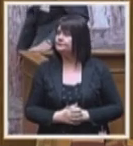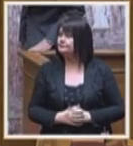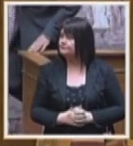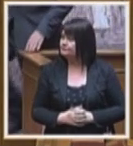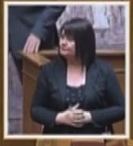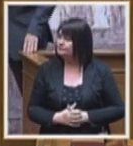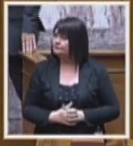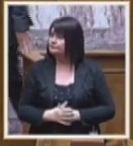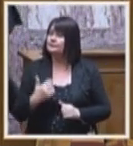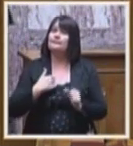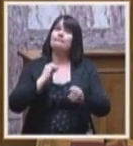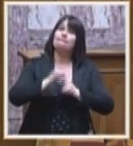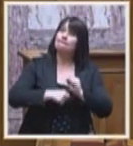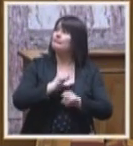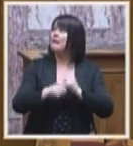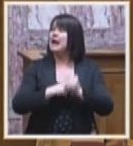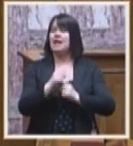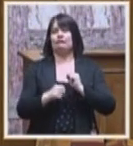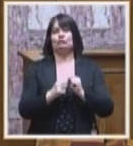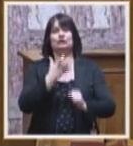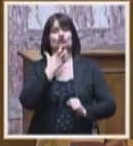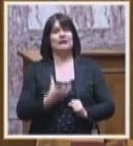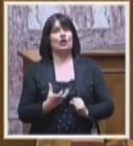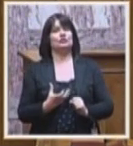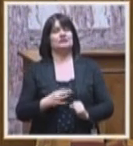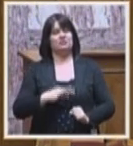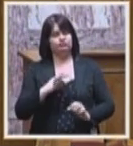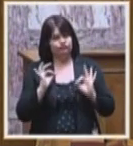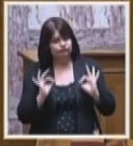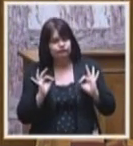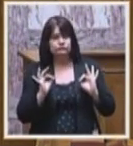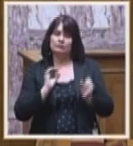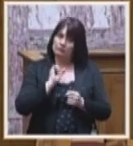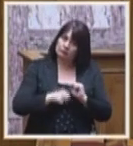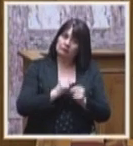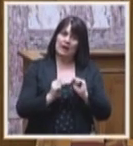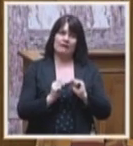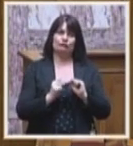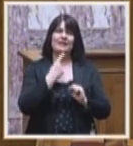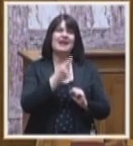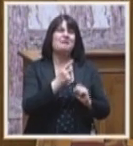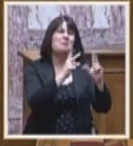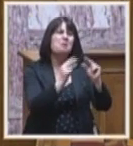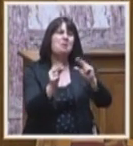Δίνουμε τη μάχη στο στίβο με αξιοπιστία και σοβαρότητα. Δεν πετάμε κουβέντες στο καφενείο.